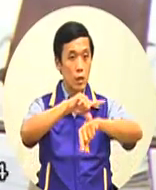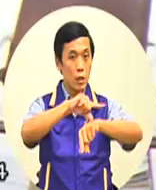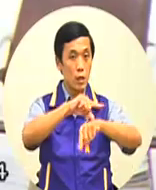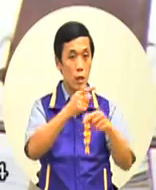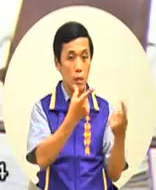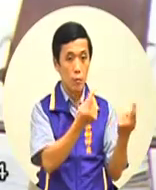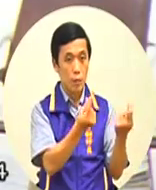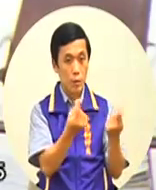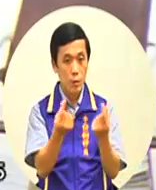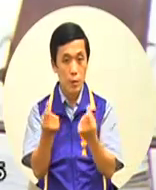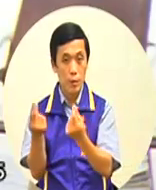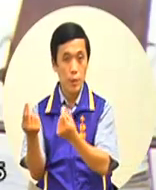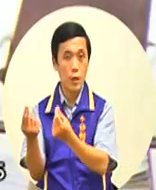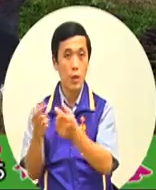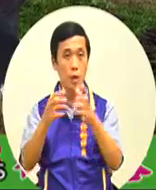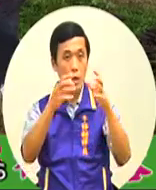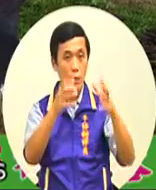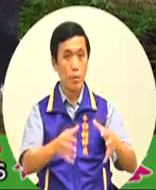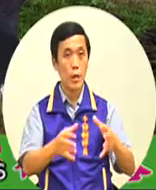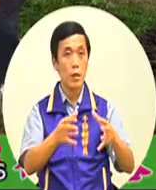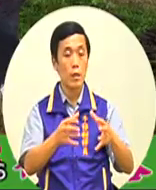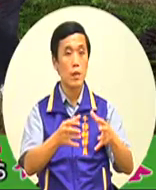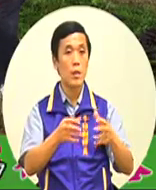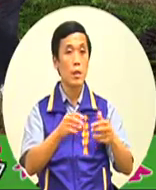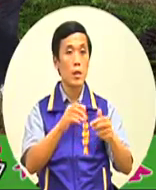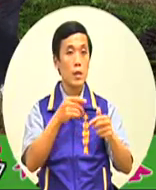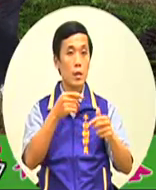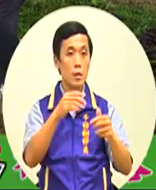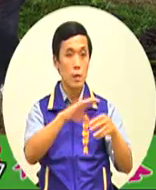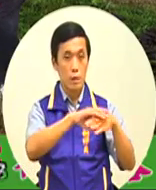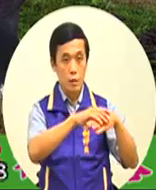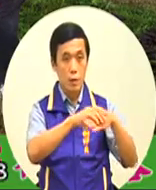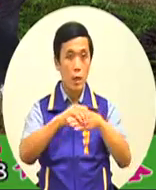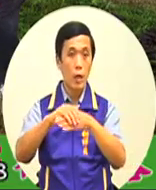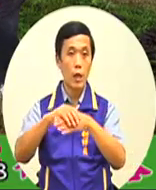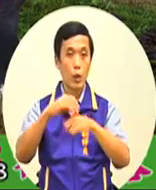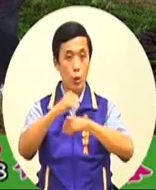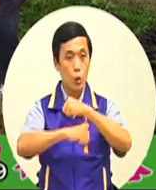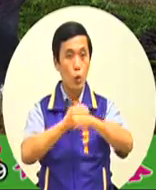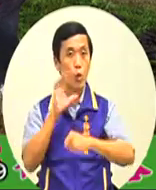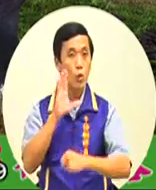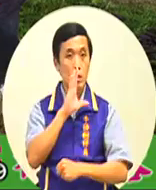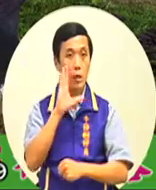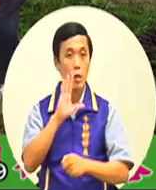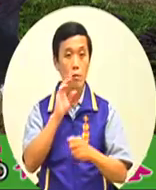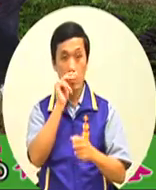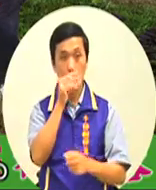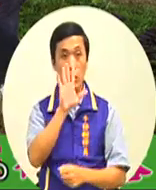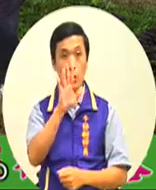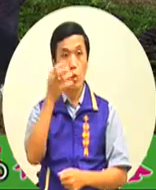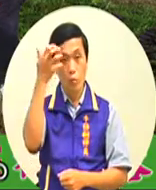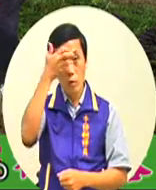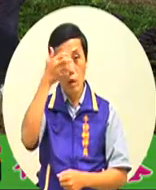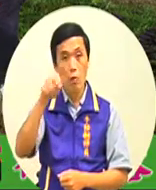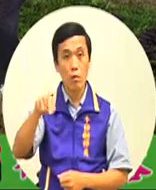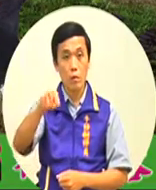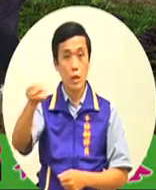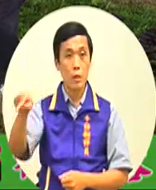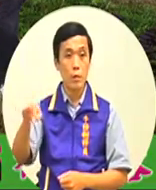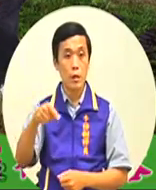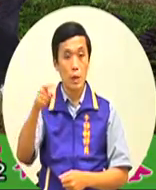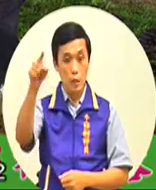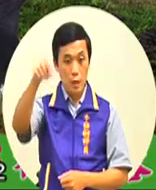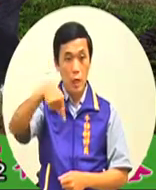他们来带动唱好啊，让他们那这些尤其有一些长辈哦，他也透过在这